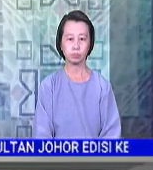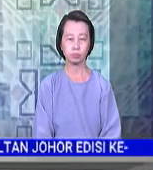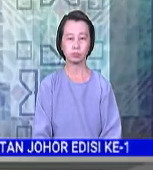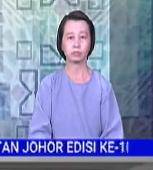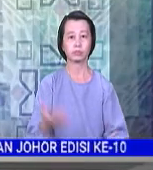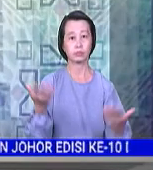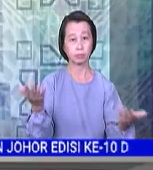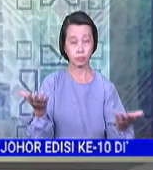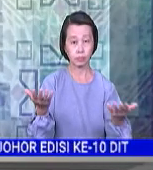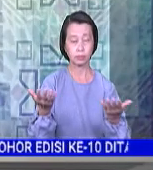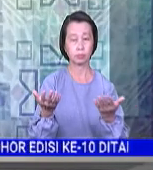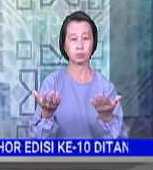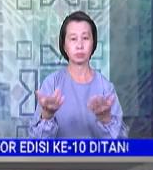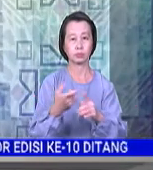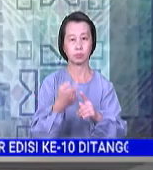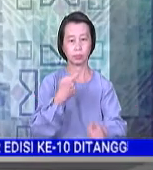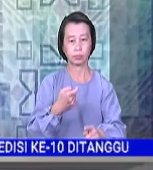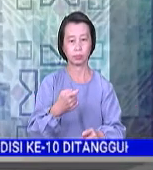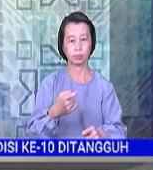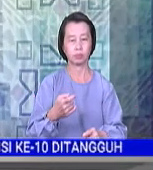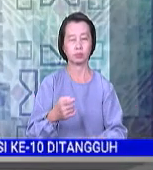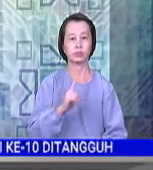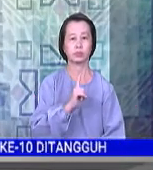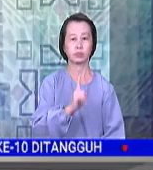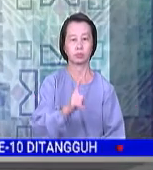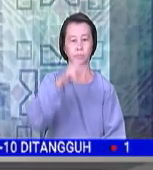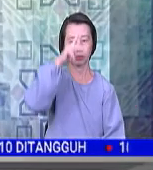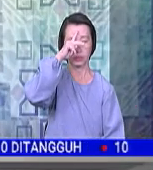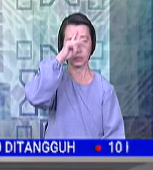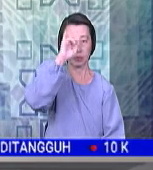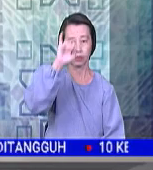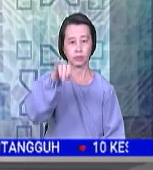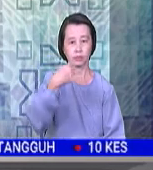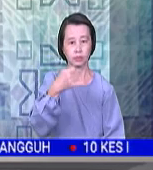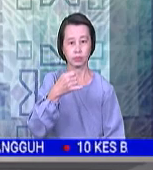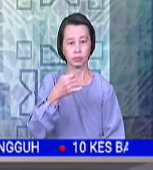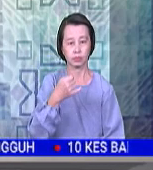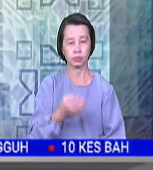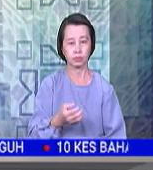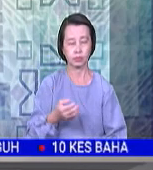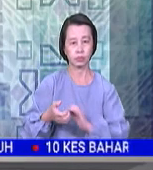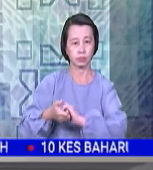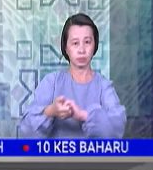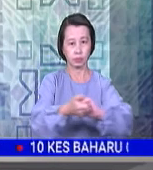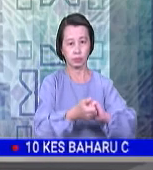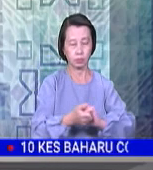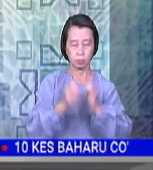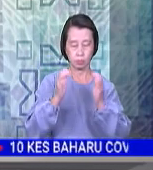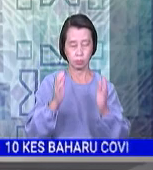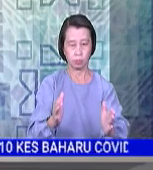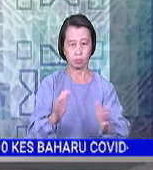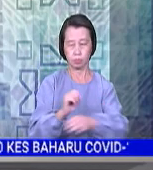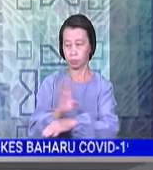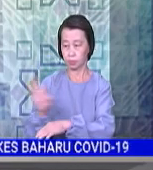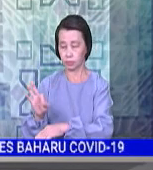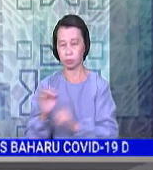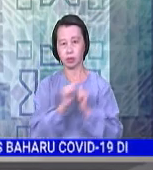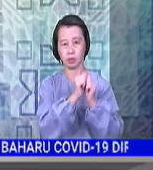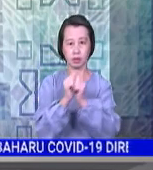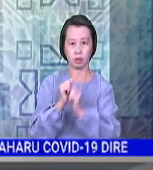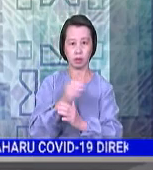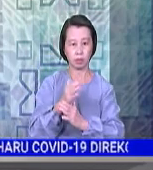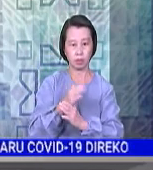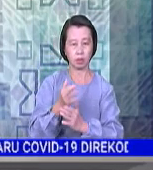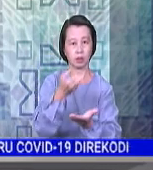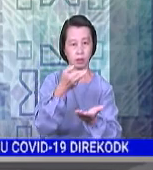Bahan itu tadi mengakhiri lintas langsung dari Kompleks Islam Putrajaya. Suburkan muafakat dalam tempoh pandemik ini, sama-sama